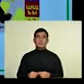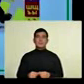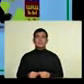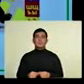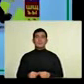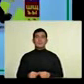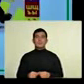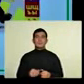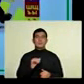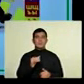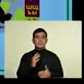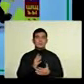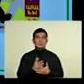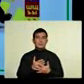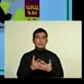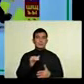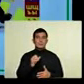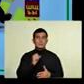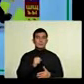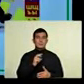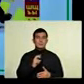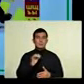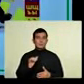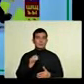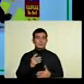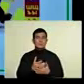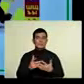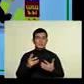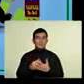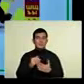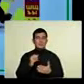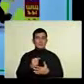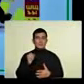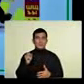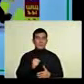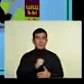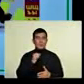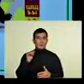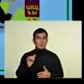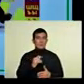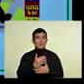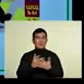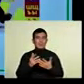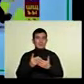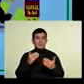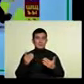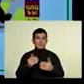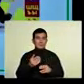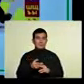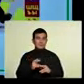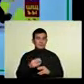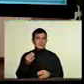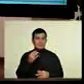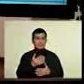А также у него есть замечательная азбука в стихах. Смотрите. Мед в лесу медведь